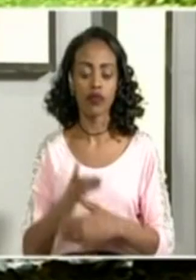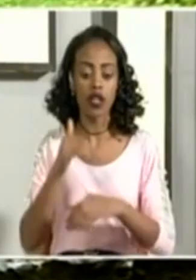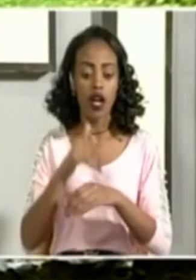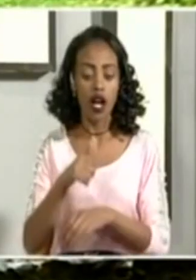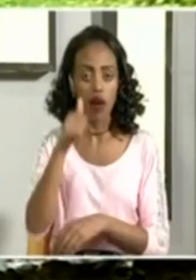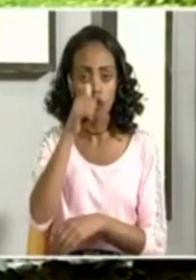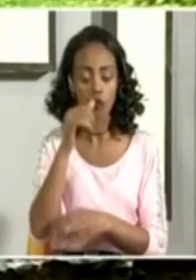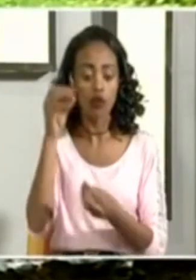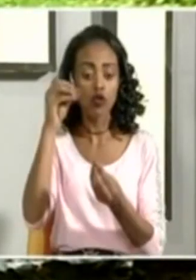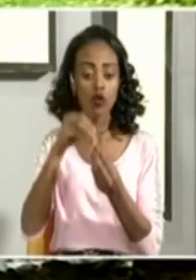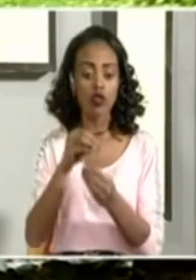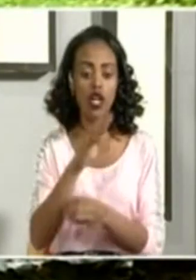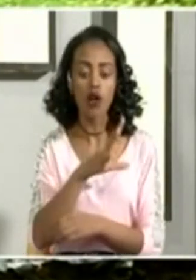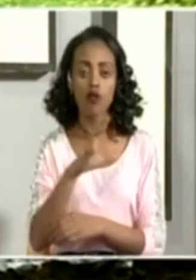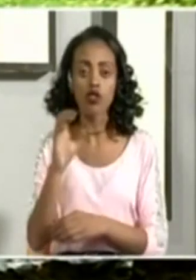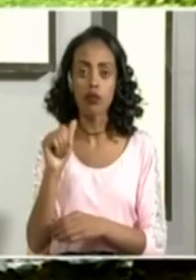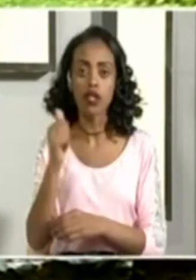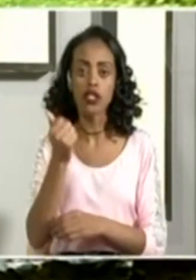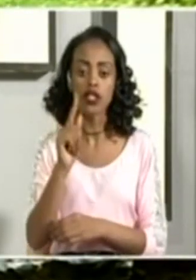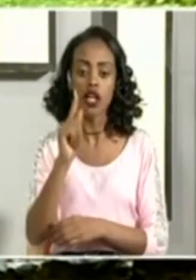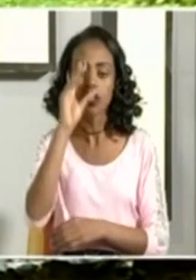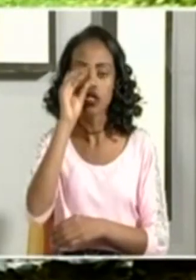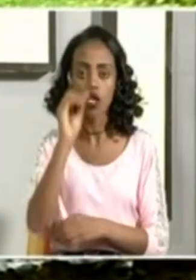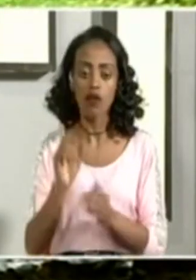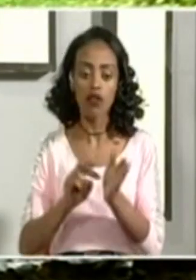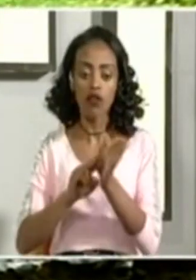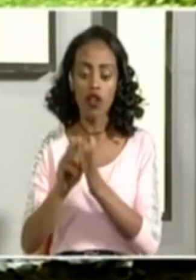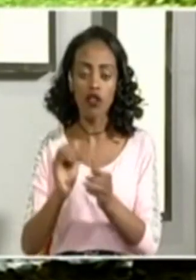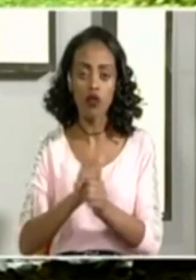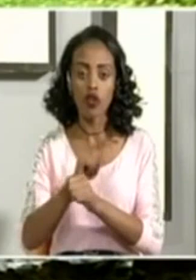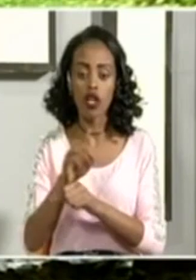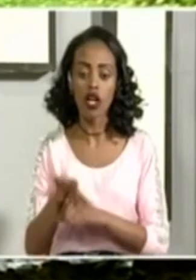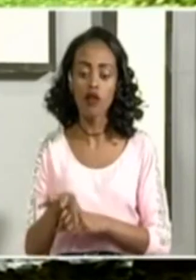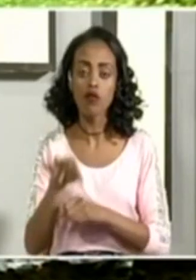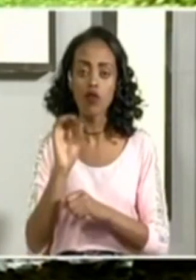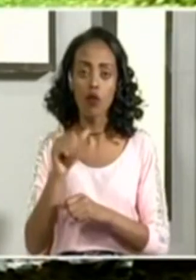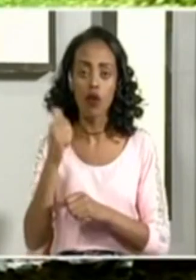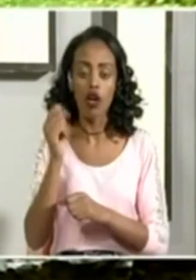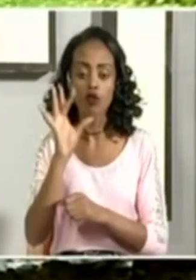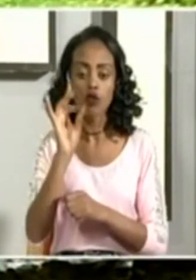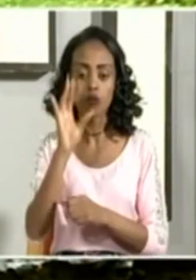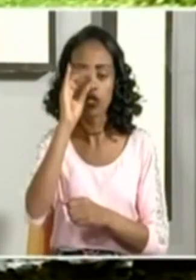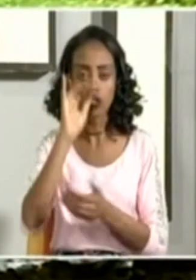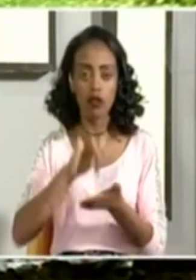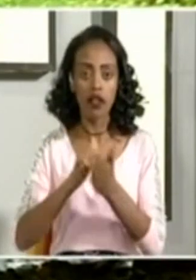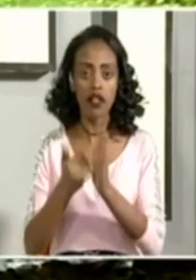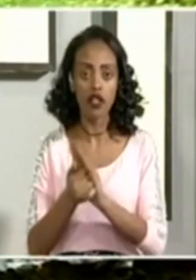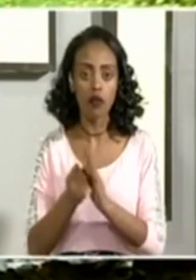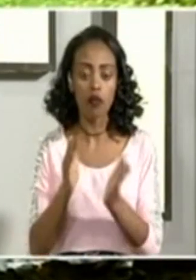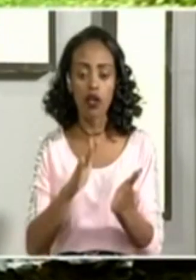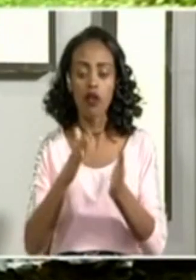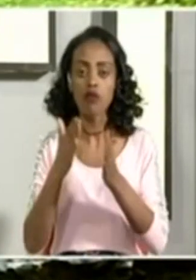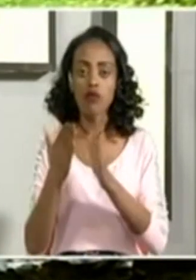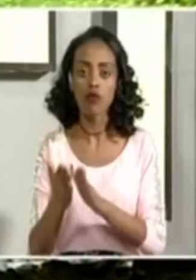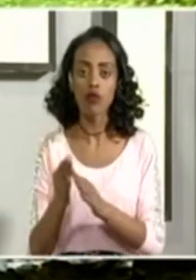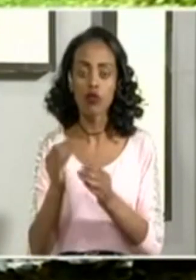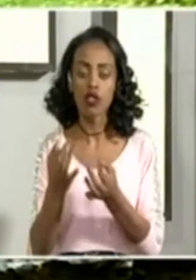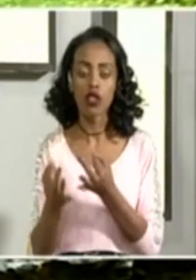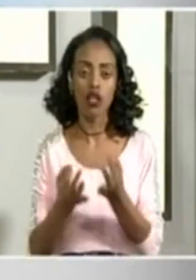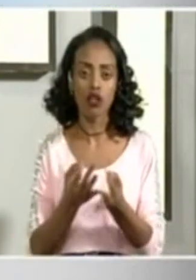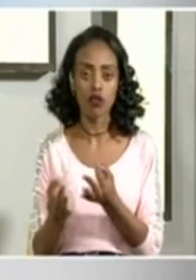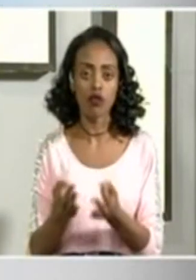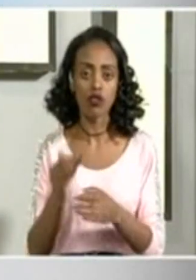ኣብ ኢትዮጵያ ተወሳኽቲ 511 ሰባት ቫይረስ ኮሮና ከም ዝተረኸቦምን ካልኦት 8 ሰባት ድማ ሂወቶም ከም ዝሓለፈ